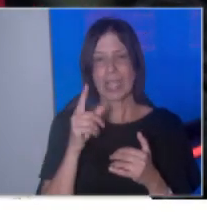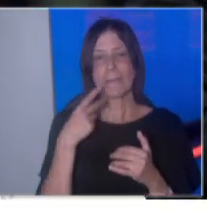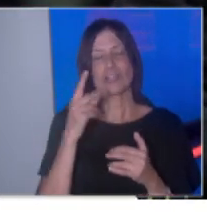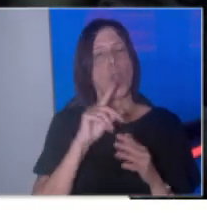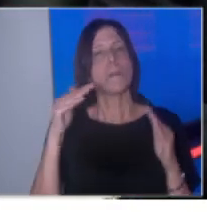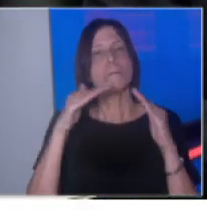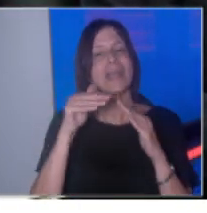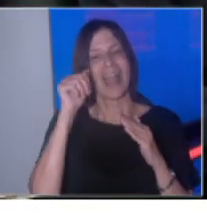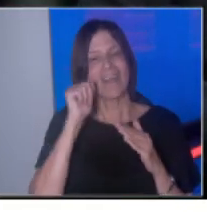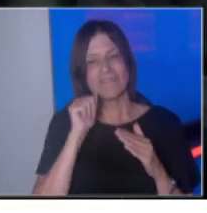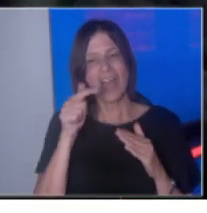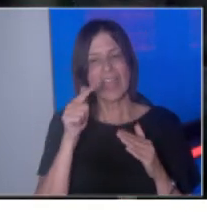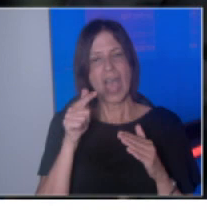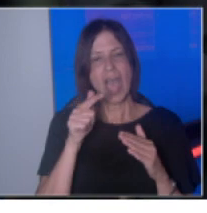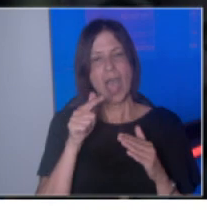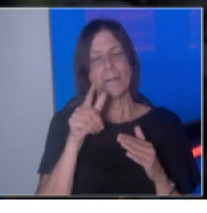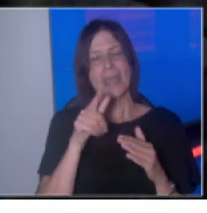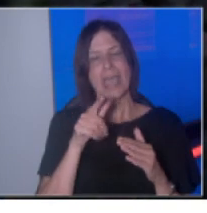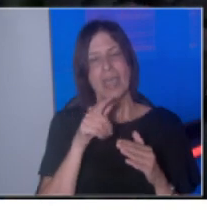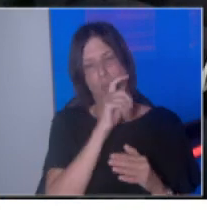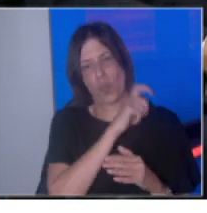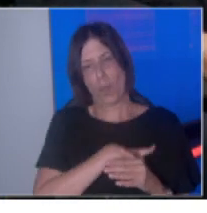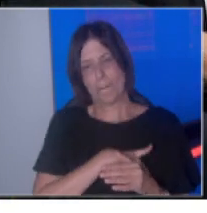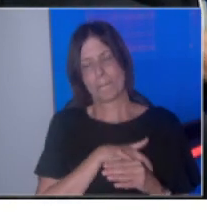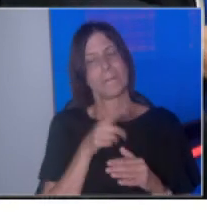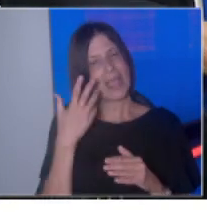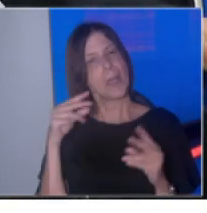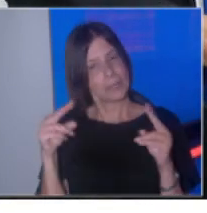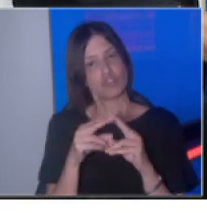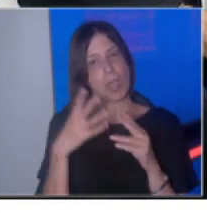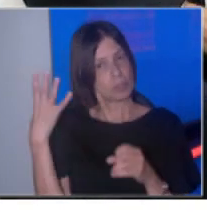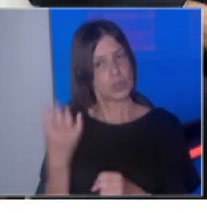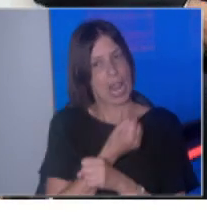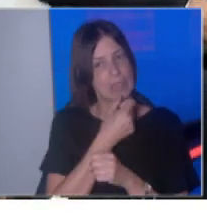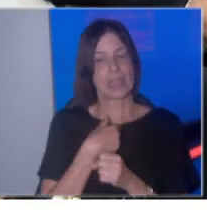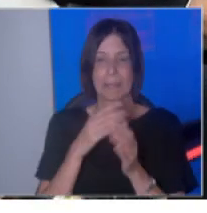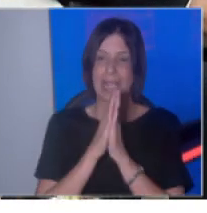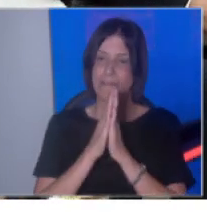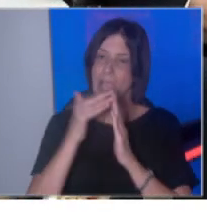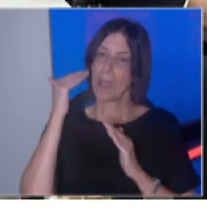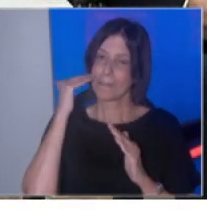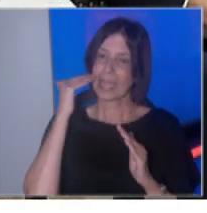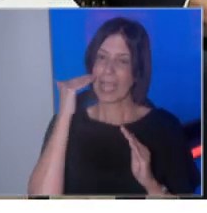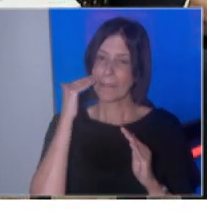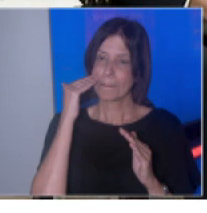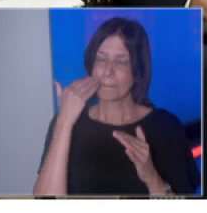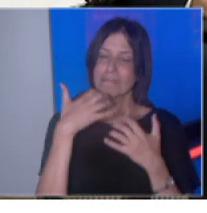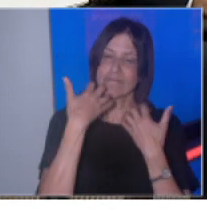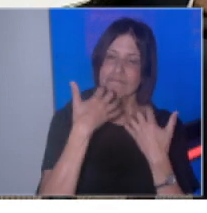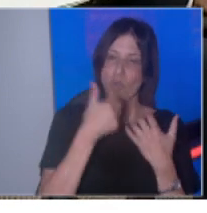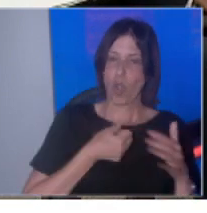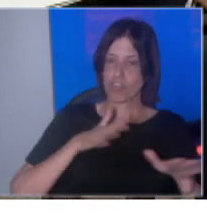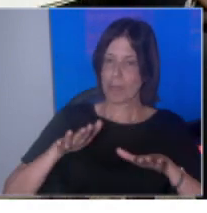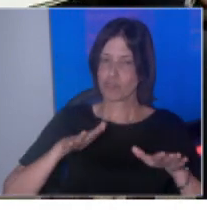פגישה בשולי עצרת האום. כנראה הייתה פגישה מוצלחת, אני גם מקווה שהאמריקאים הבהירו לראש